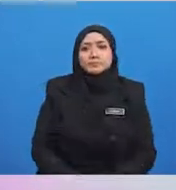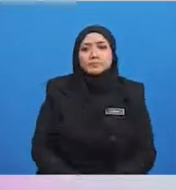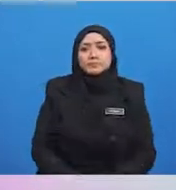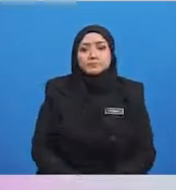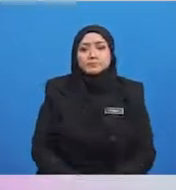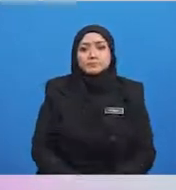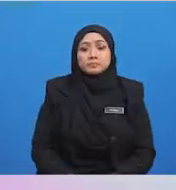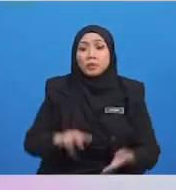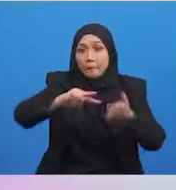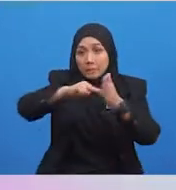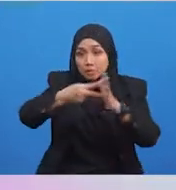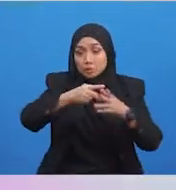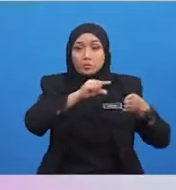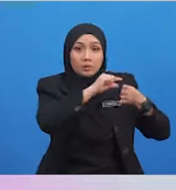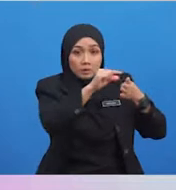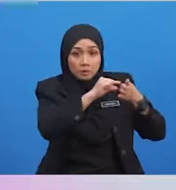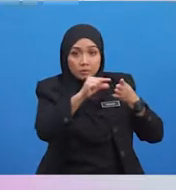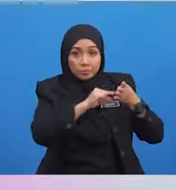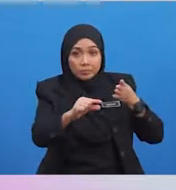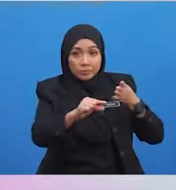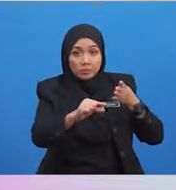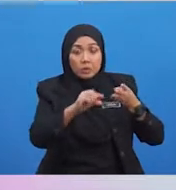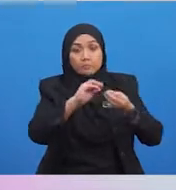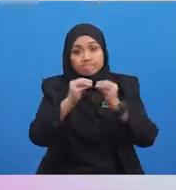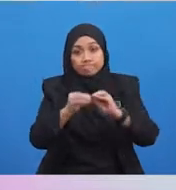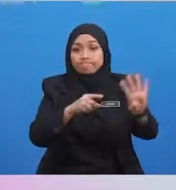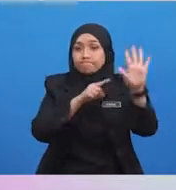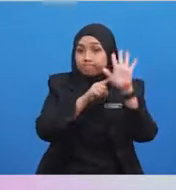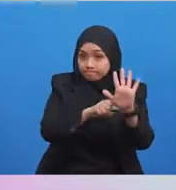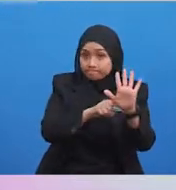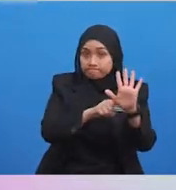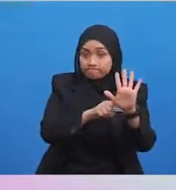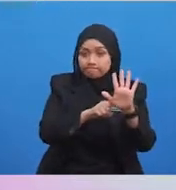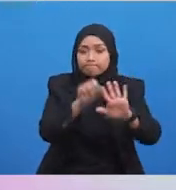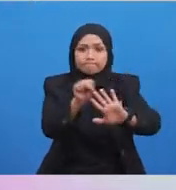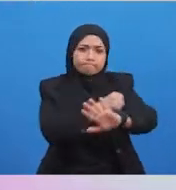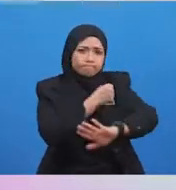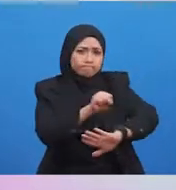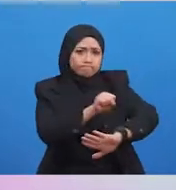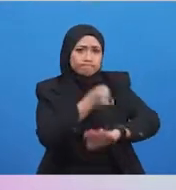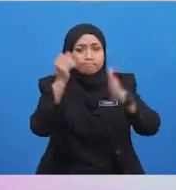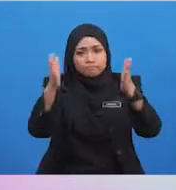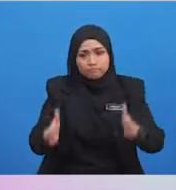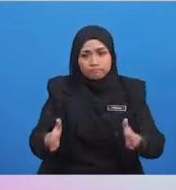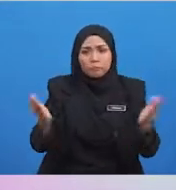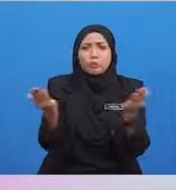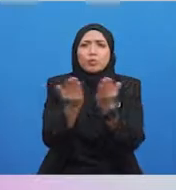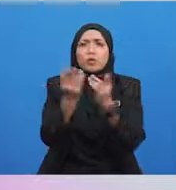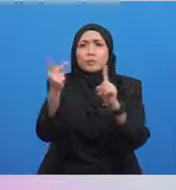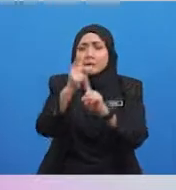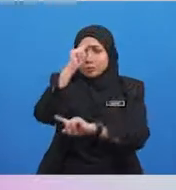Manakala maksud bagi rangkap yang terakhir ialah penyajak berdoa kepada Tuhan